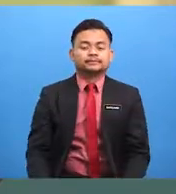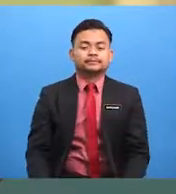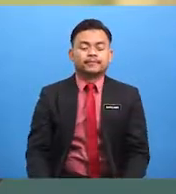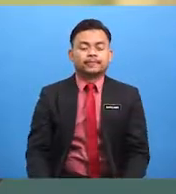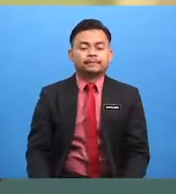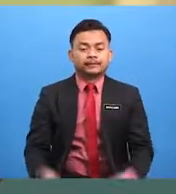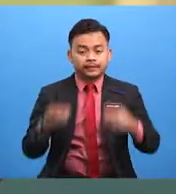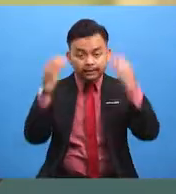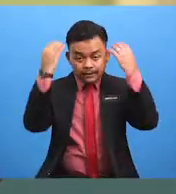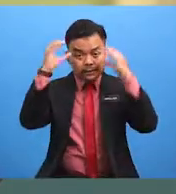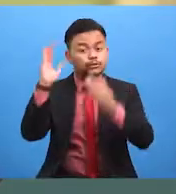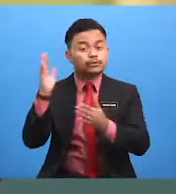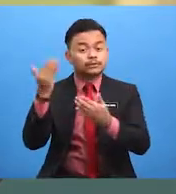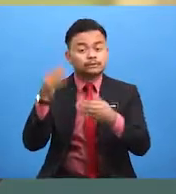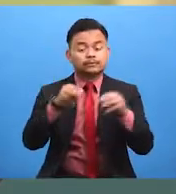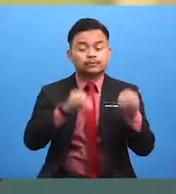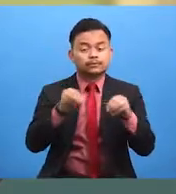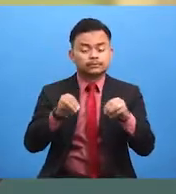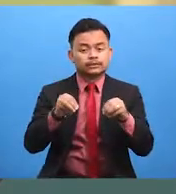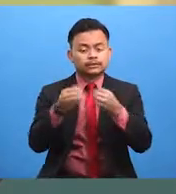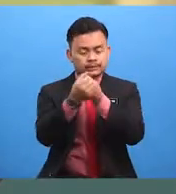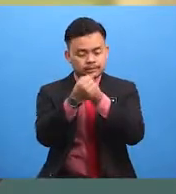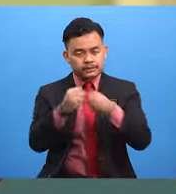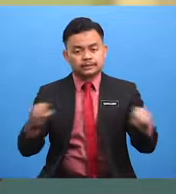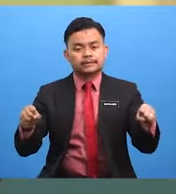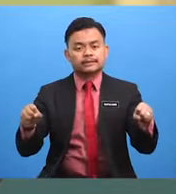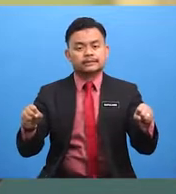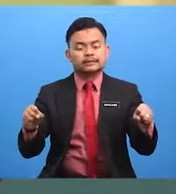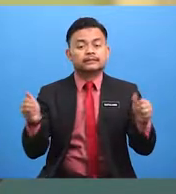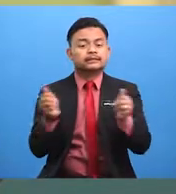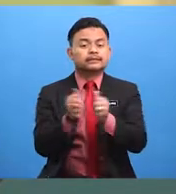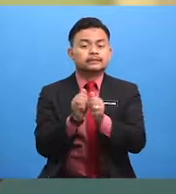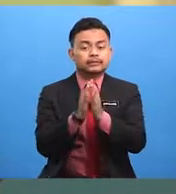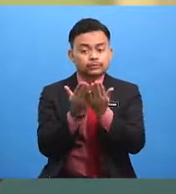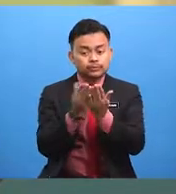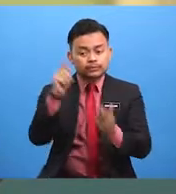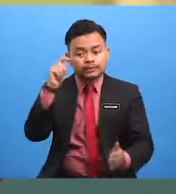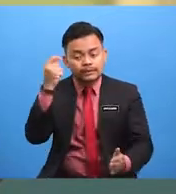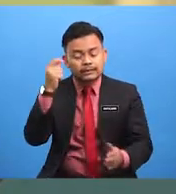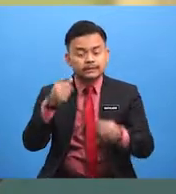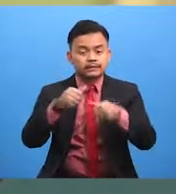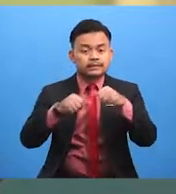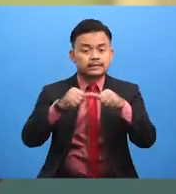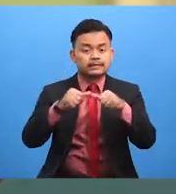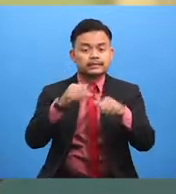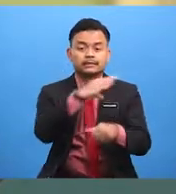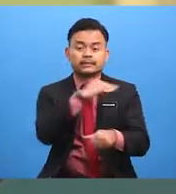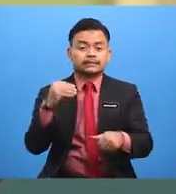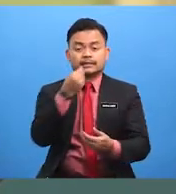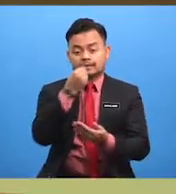Saya harap murid-murid sudah bersedia dengan buku teks sains dan juga alat tulis.